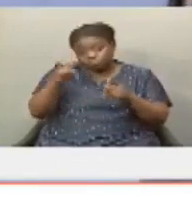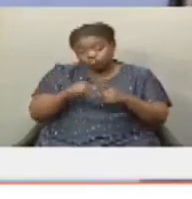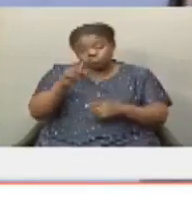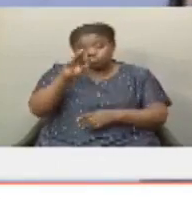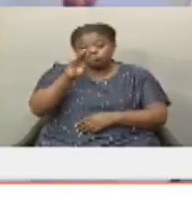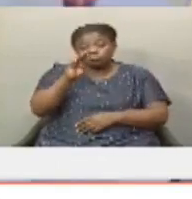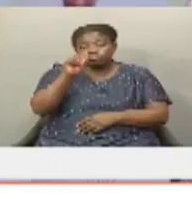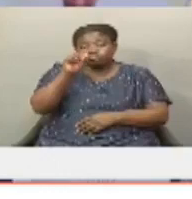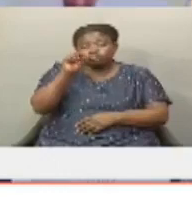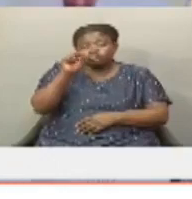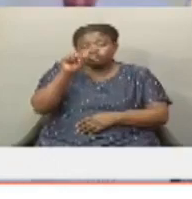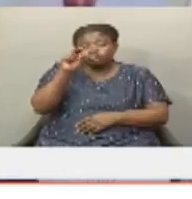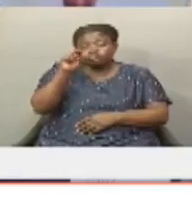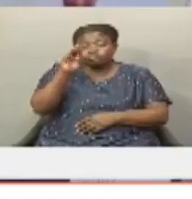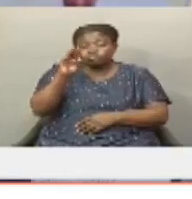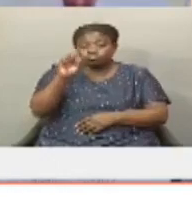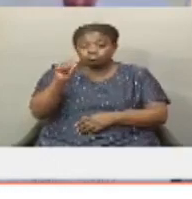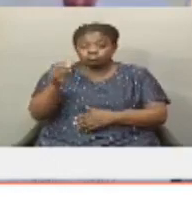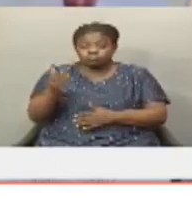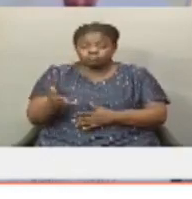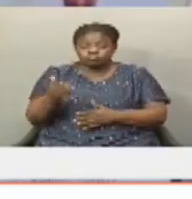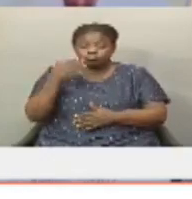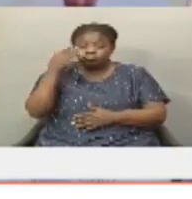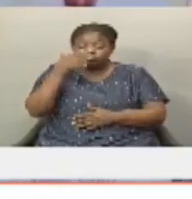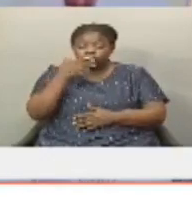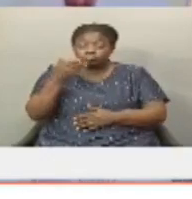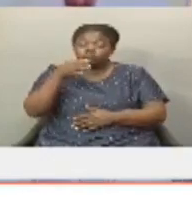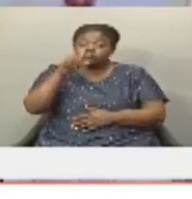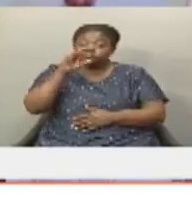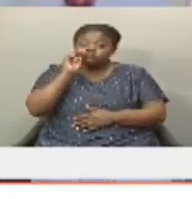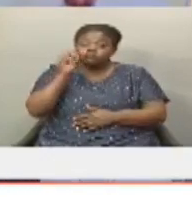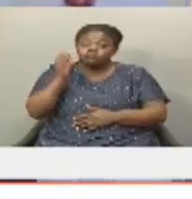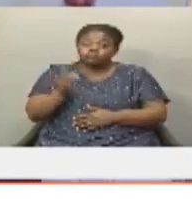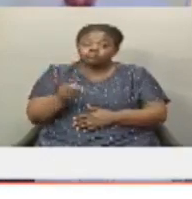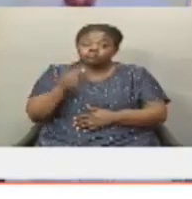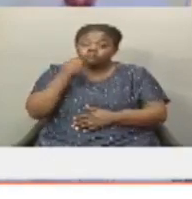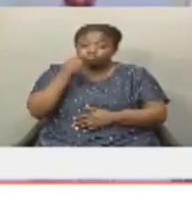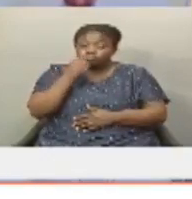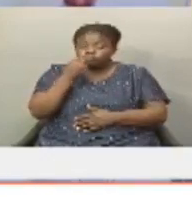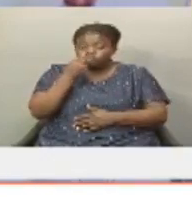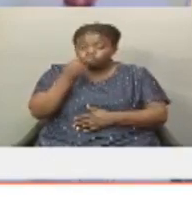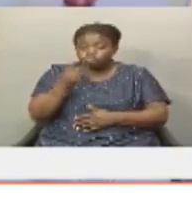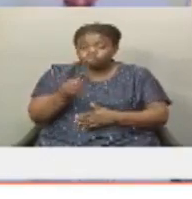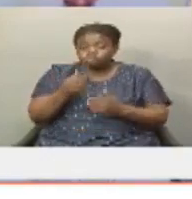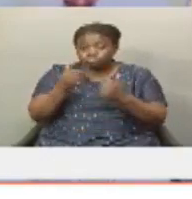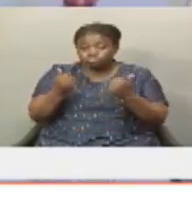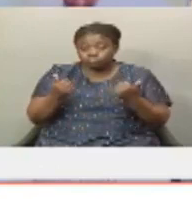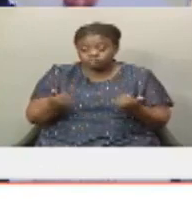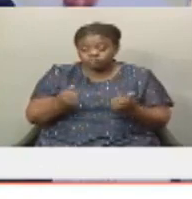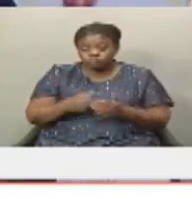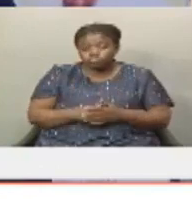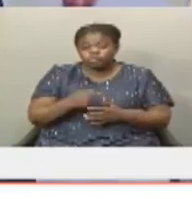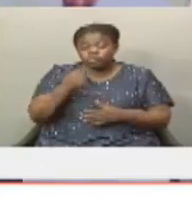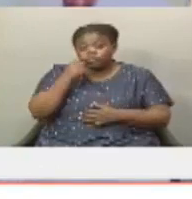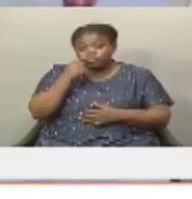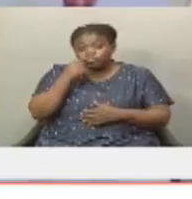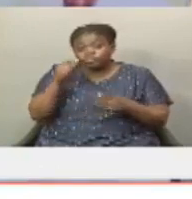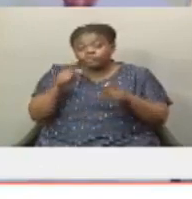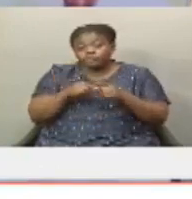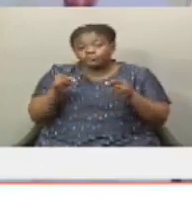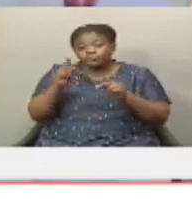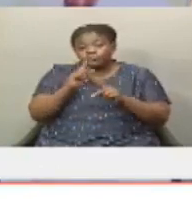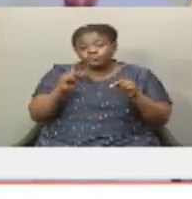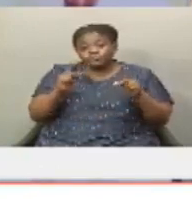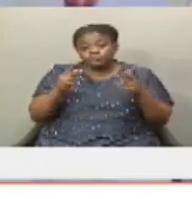Barunaba omukamuzi entangawuuzi ono oyiro ddagala nnyo eri abameketa amannyo, abaana bameketa amannyo, n'abantu bameketa